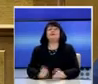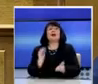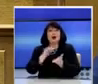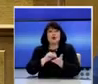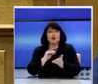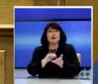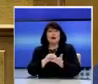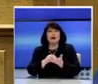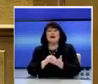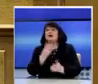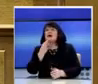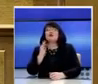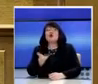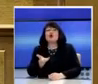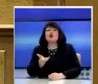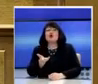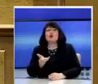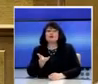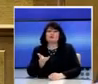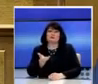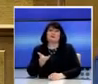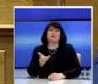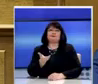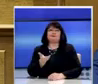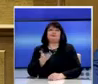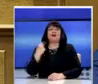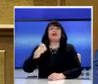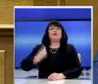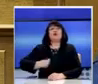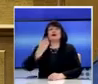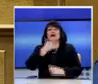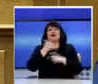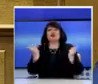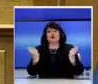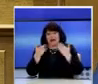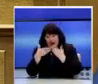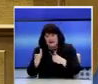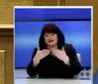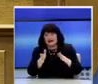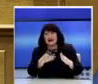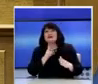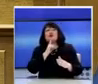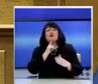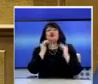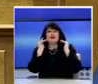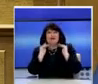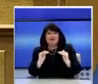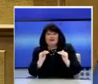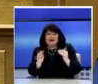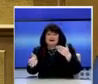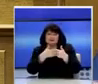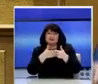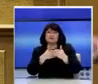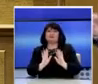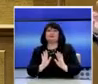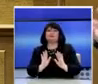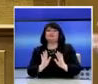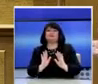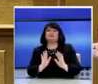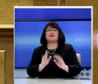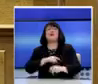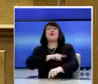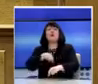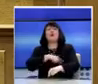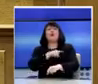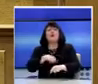Επίσης, για ποιο λόγο άνοιξαν τα δημοτικά σχολεία ακριβώς όπως έκλεισαν και αφιερώνατε ώρες